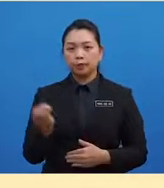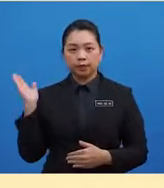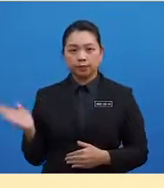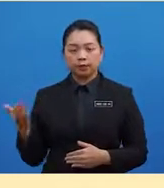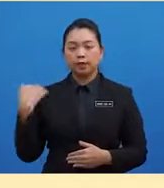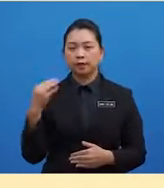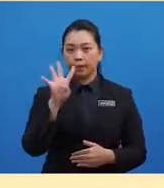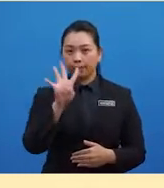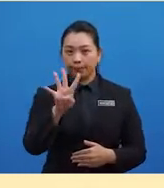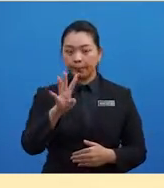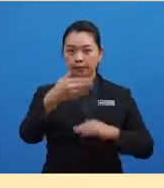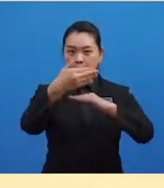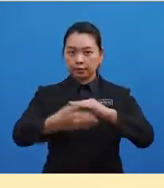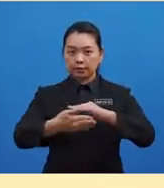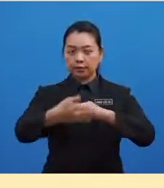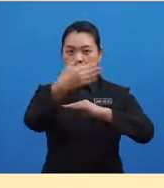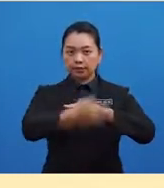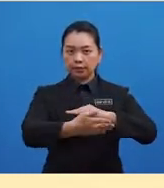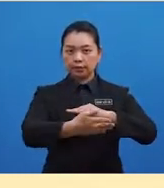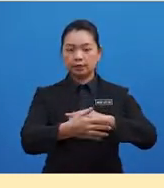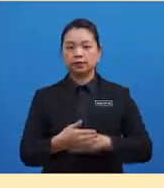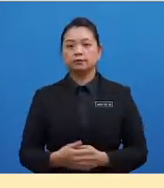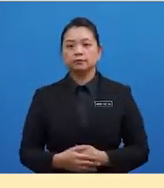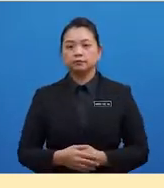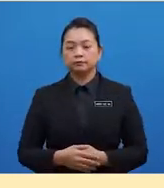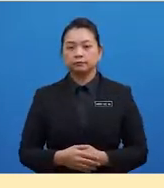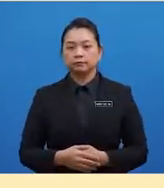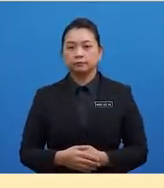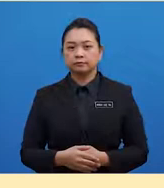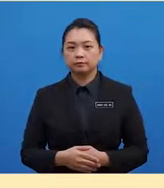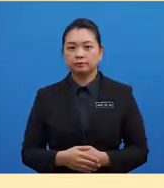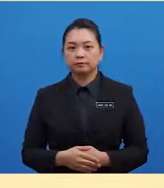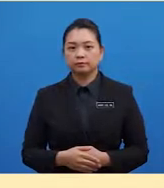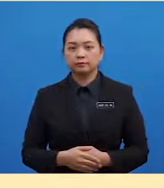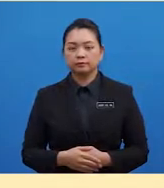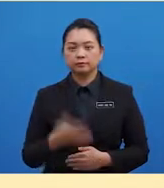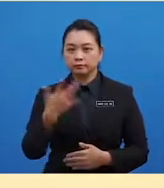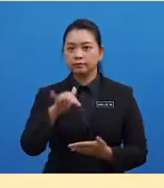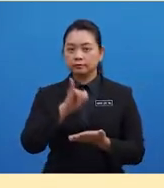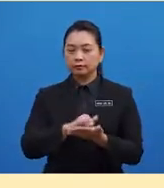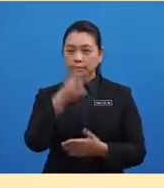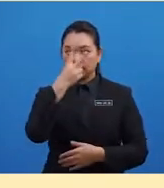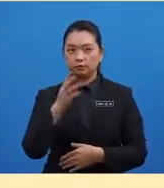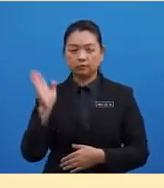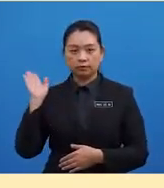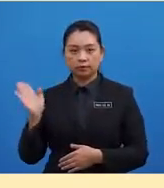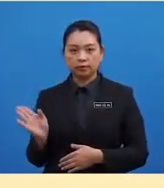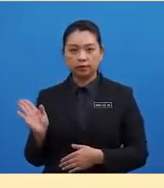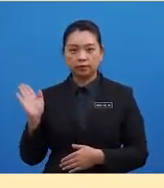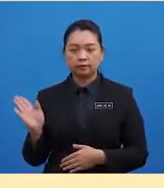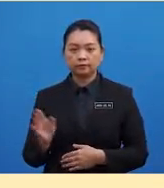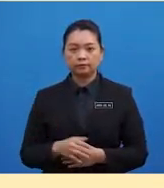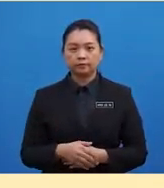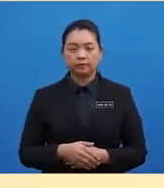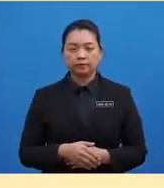mempunyai empat sisi, maka dikenali sebagai poligon segi empat. Seterusnya ialah poligon pentagon.